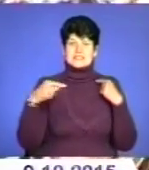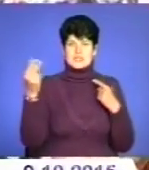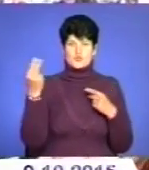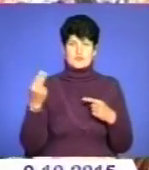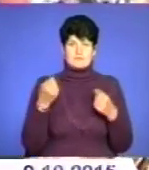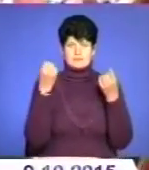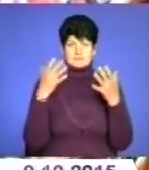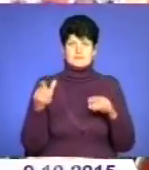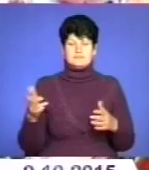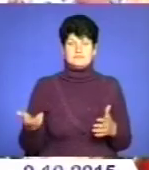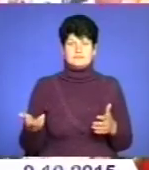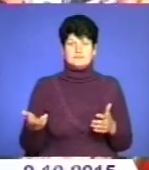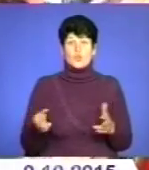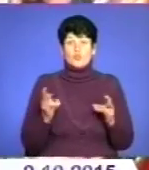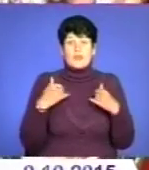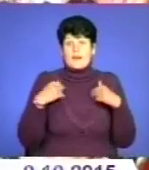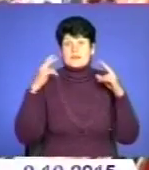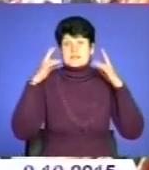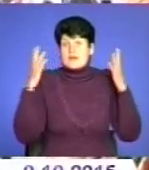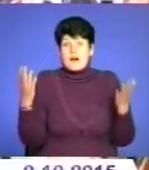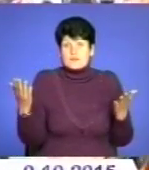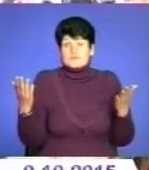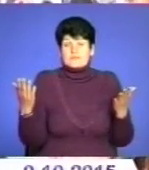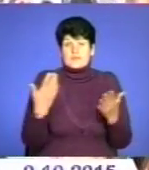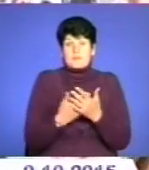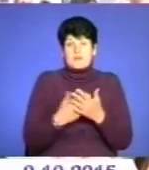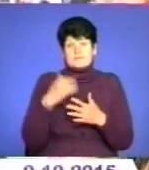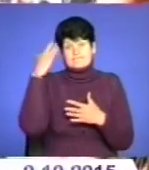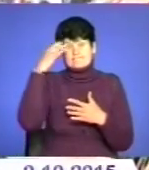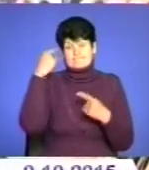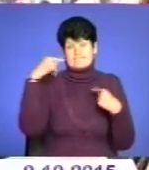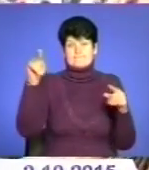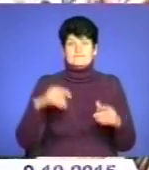звичайних людей? Ну, я не знаю, напевно, способом мислення.